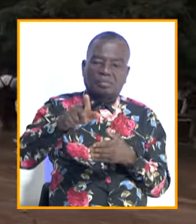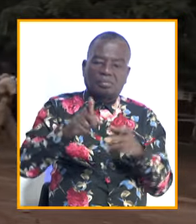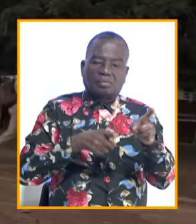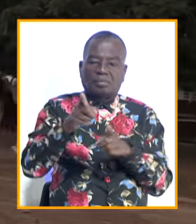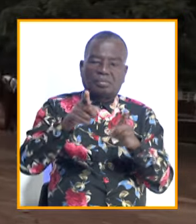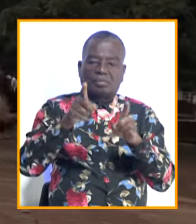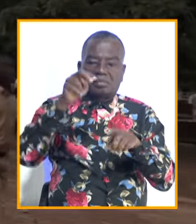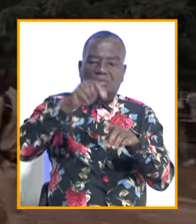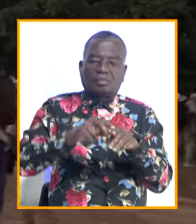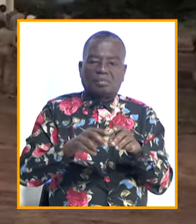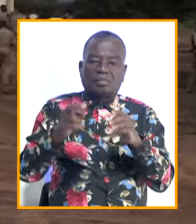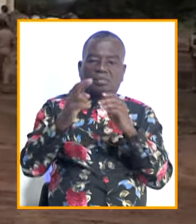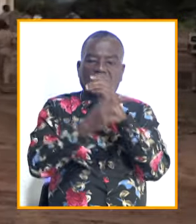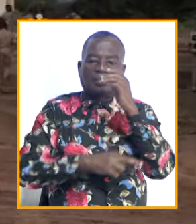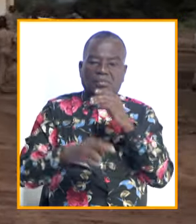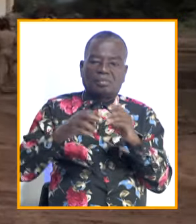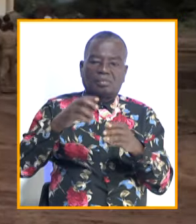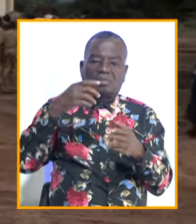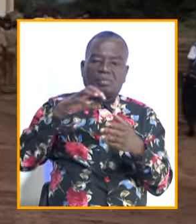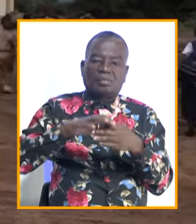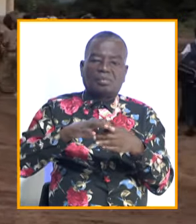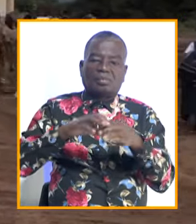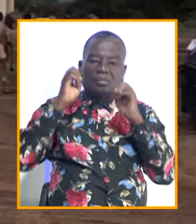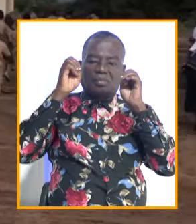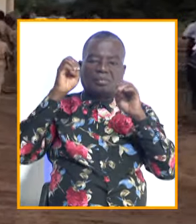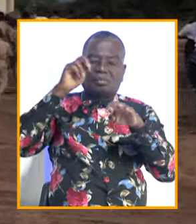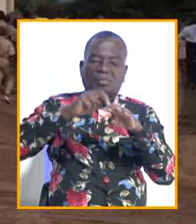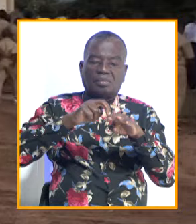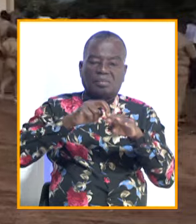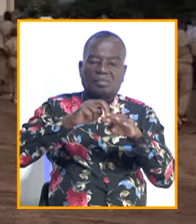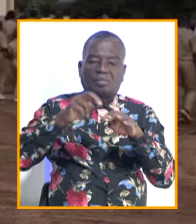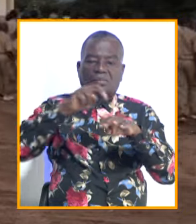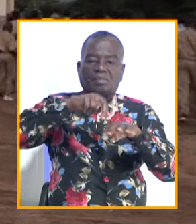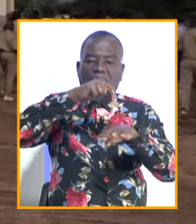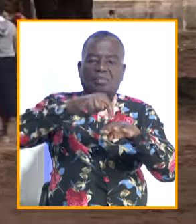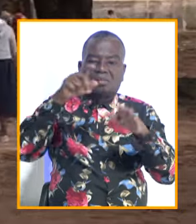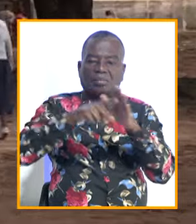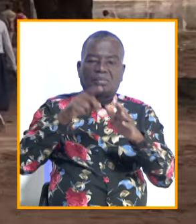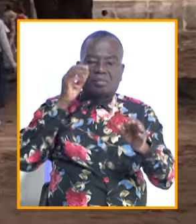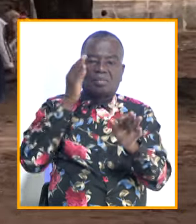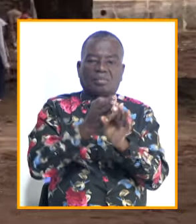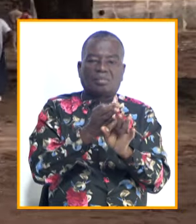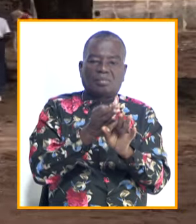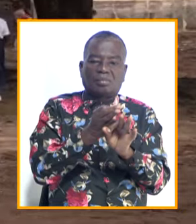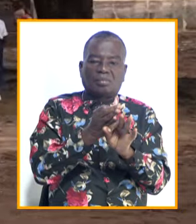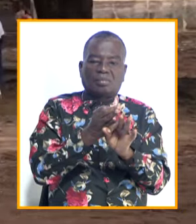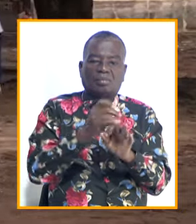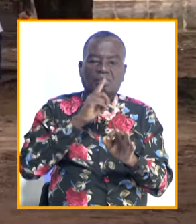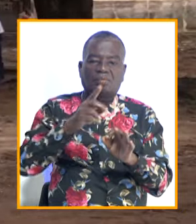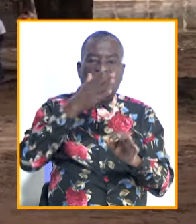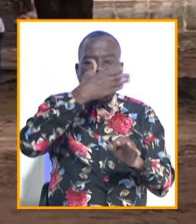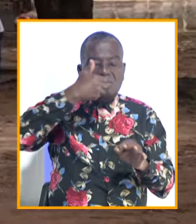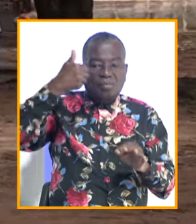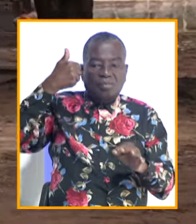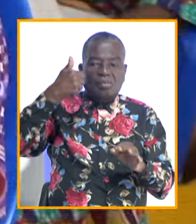direction régionale de l'éducation nationale et de l'alphabétisation DRENA du Poro s'est fixé pour défi majeur, être la